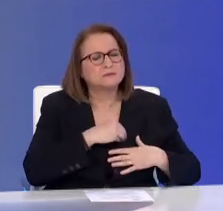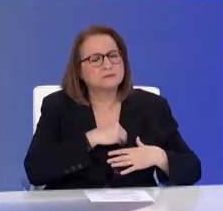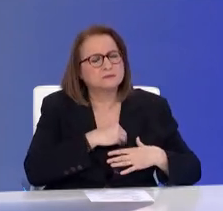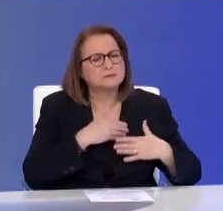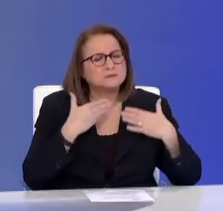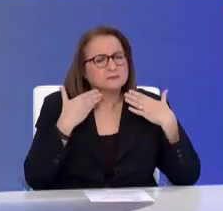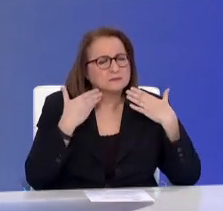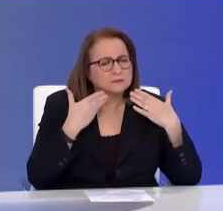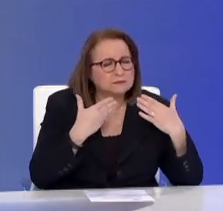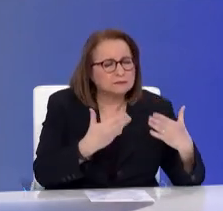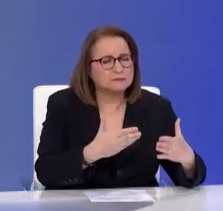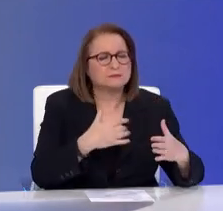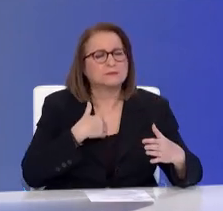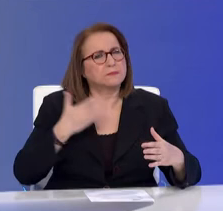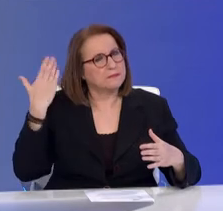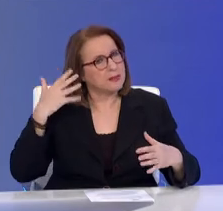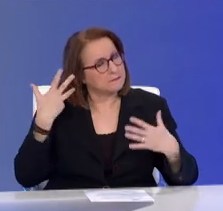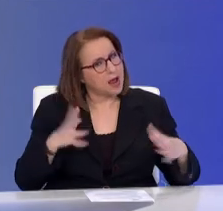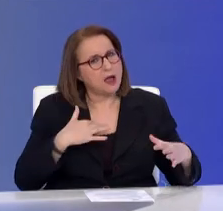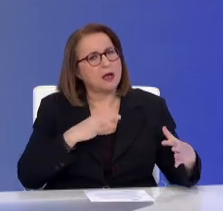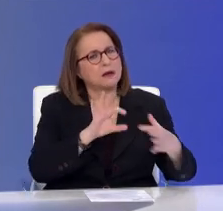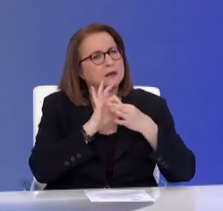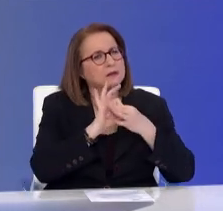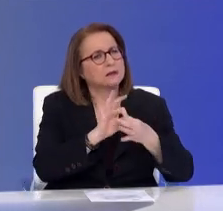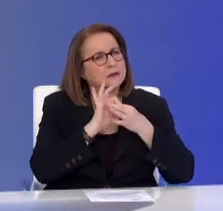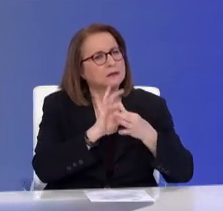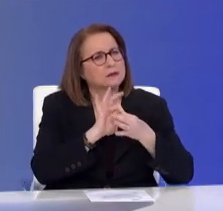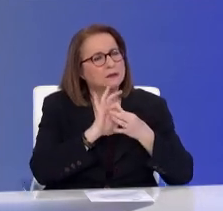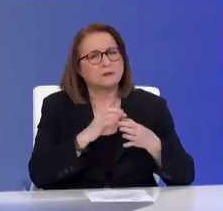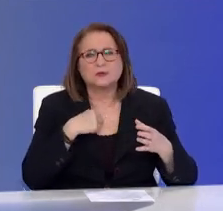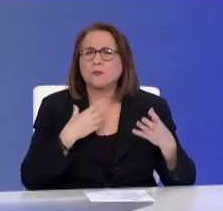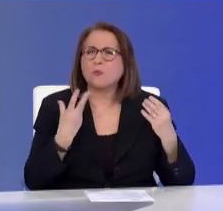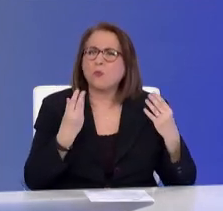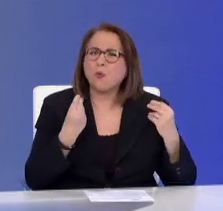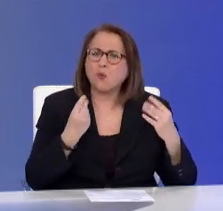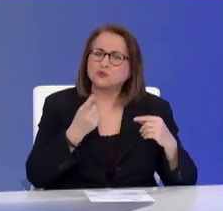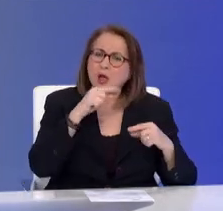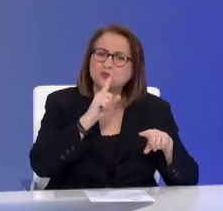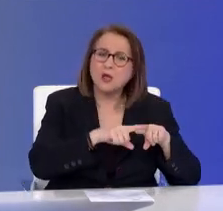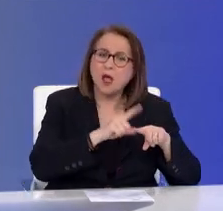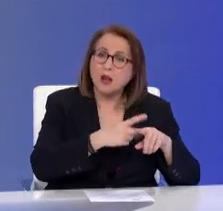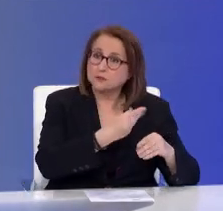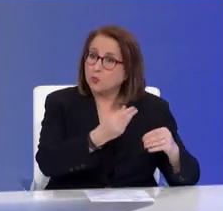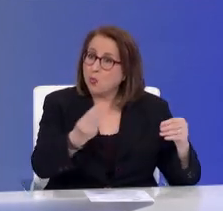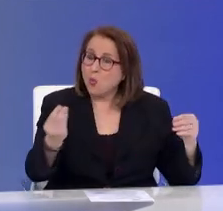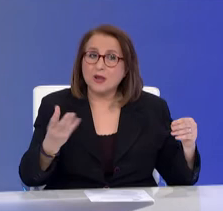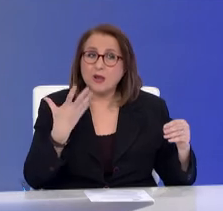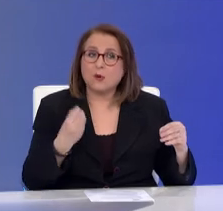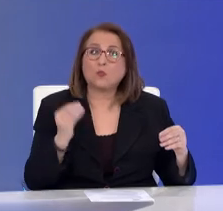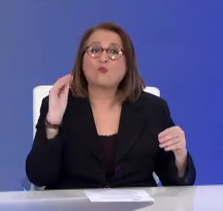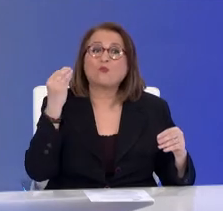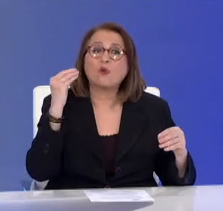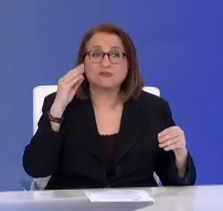έχω συνεργαστεί, αλλά και με πολλούς άλλους Έλληνες γερουσιαστές που